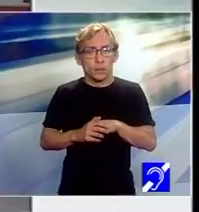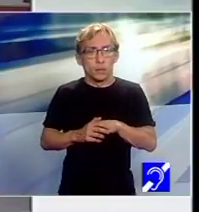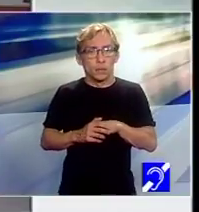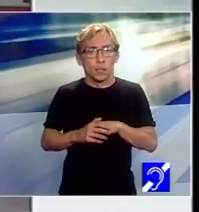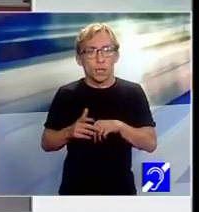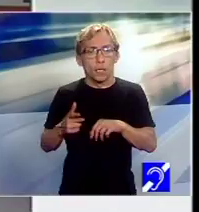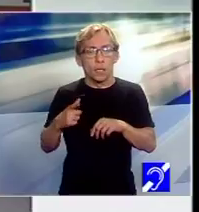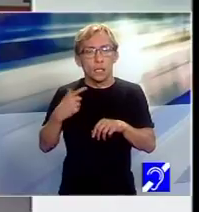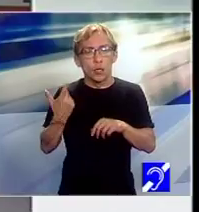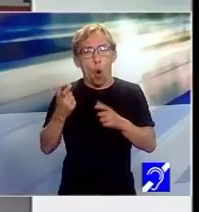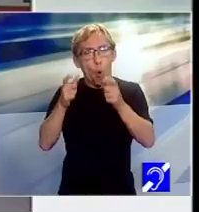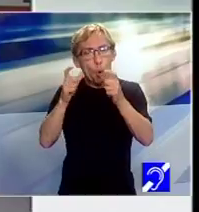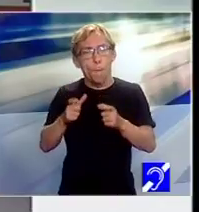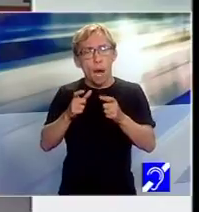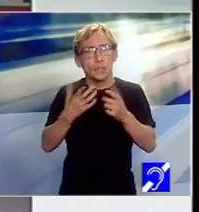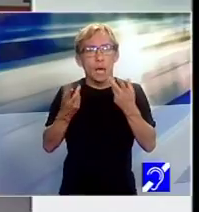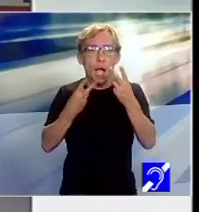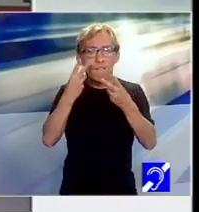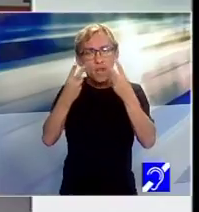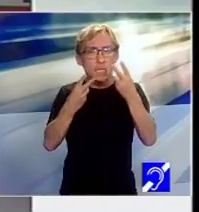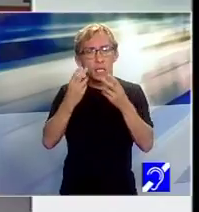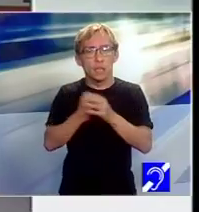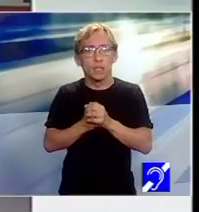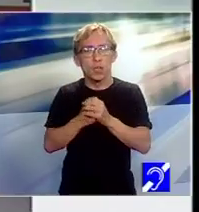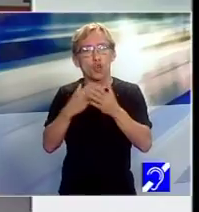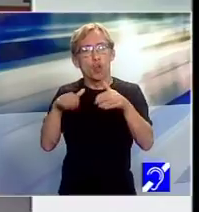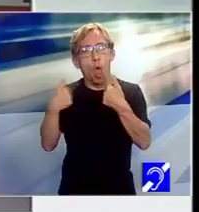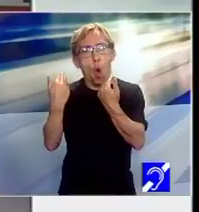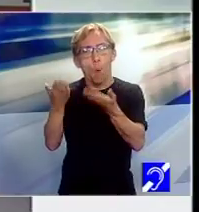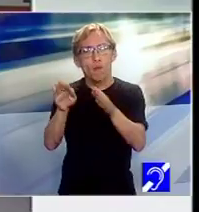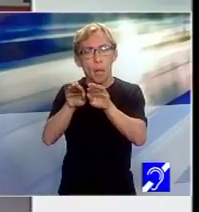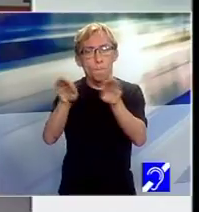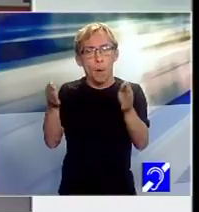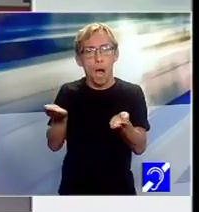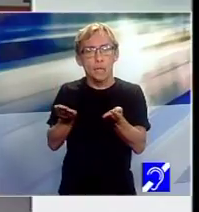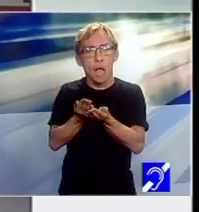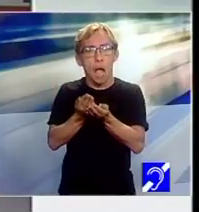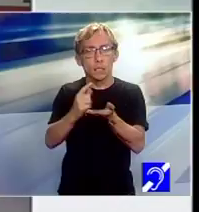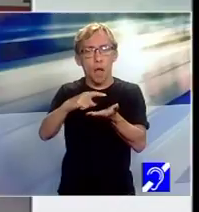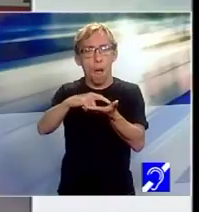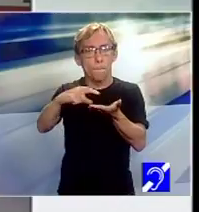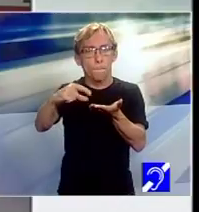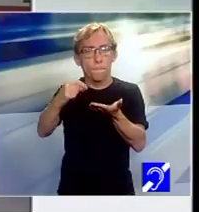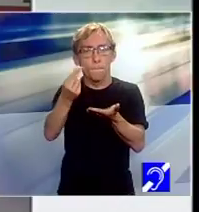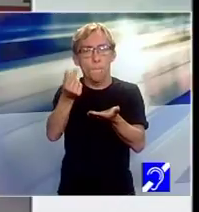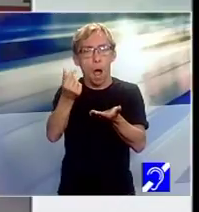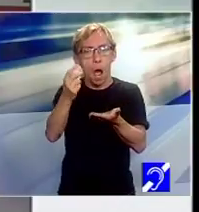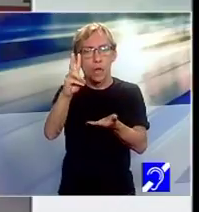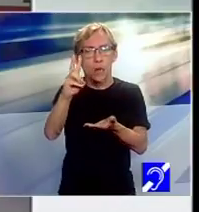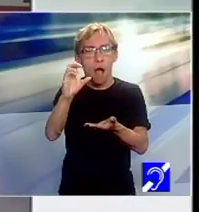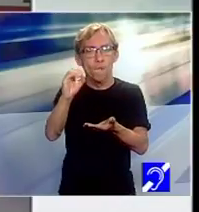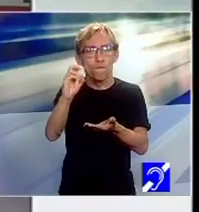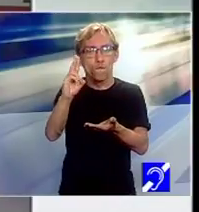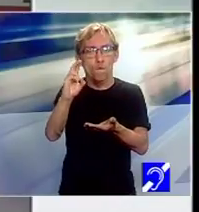companie care îi vizitează, care le calcă porțile și le oferă acele pachete cu voucher. Iei un bilet și al doilea l-ai gratis.